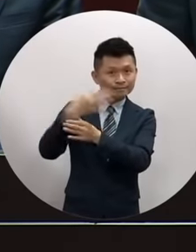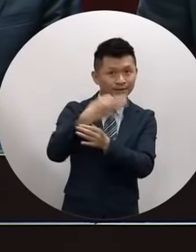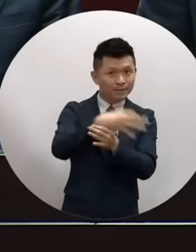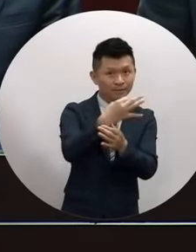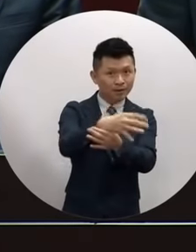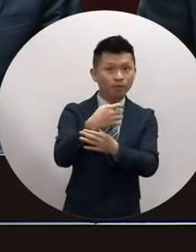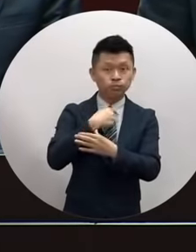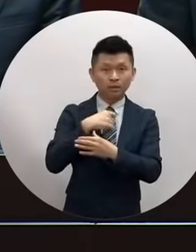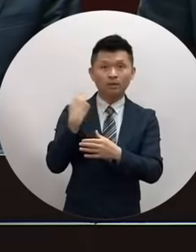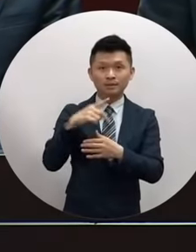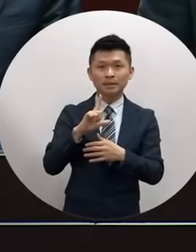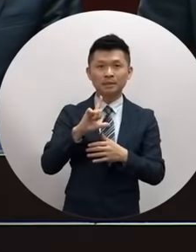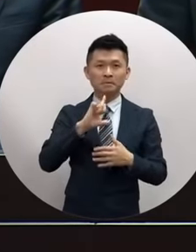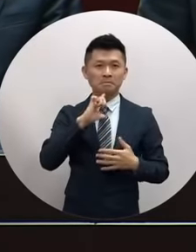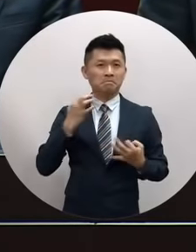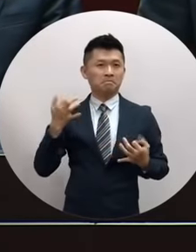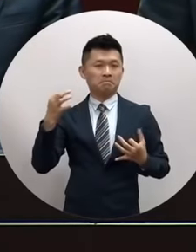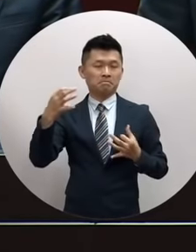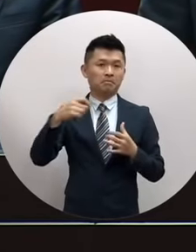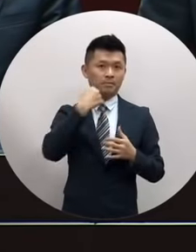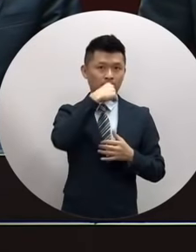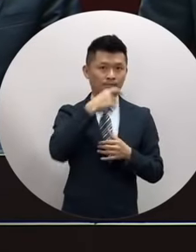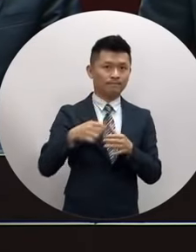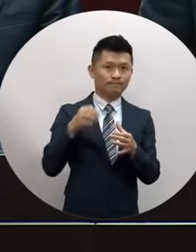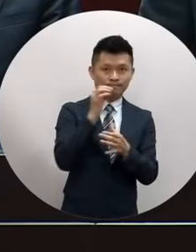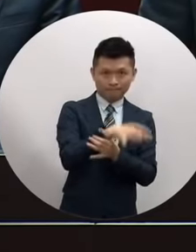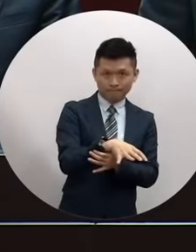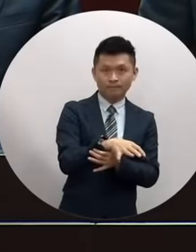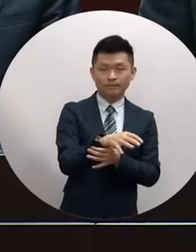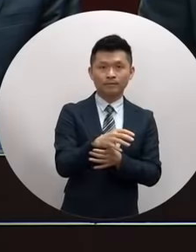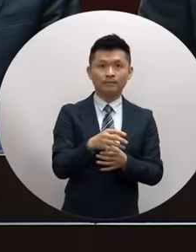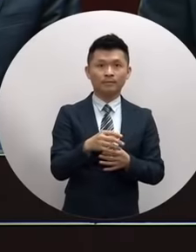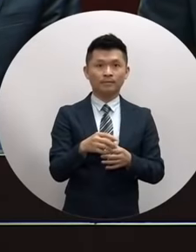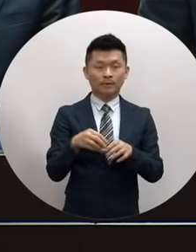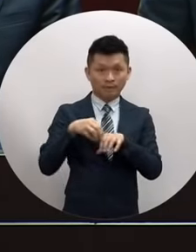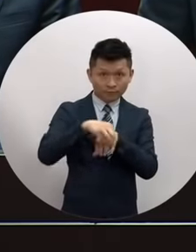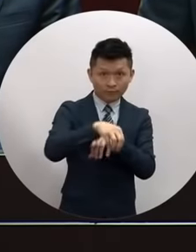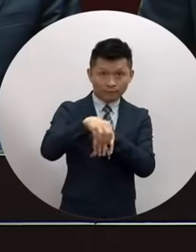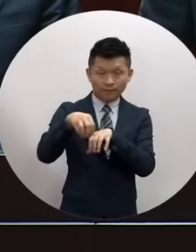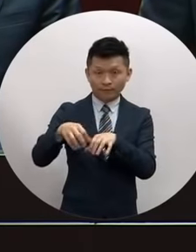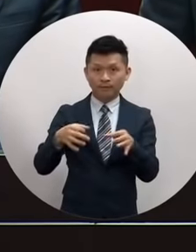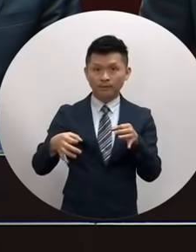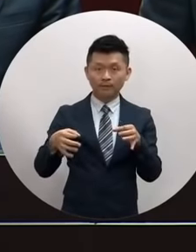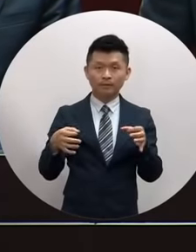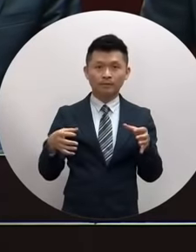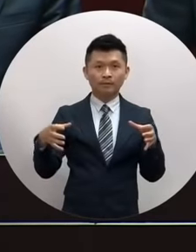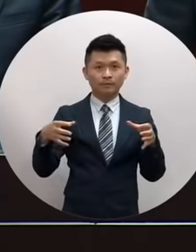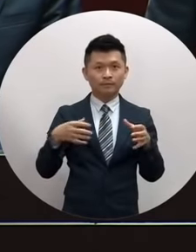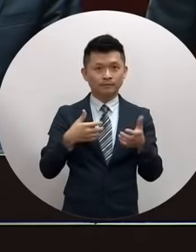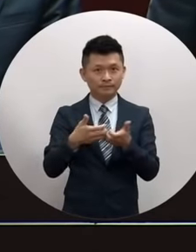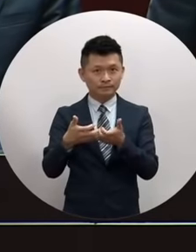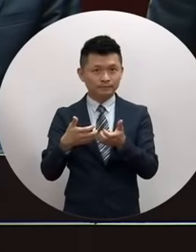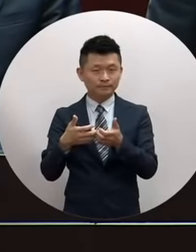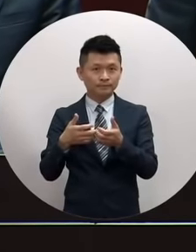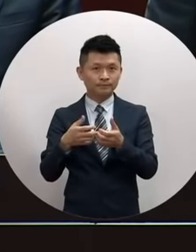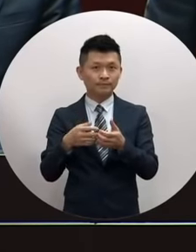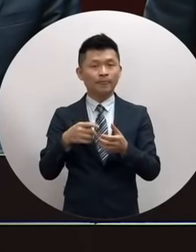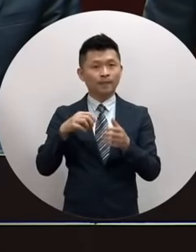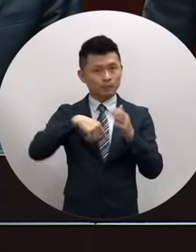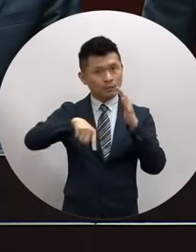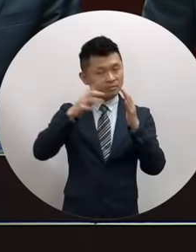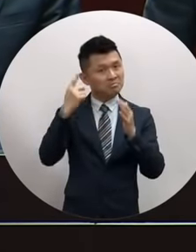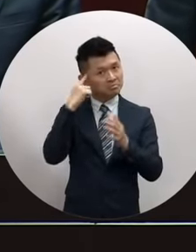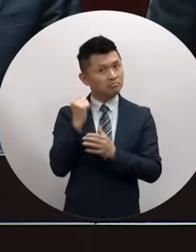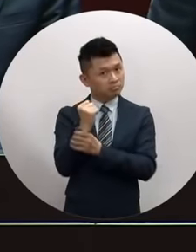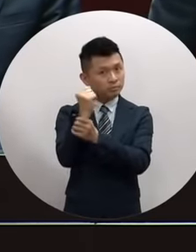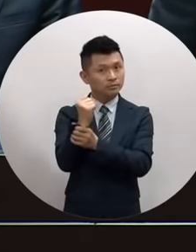的高资产客户来台湾的 OBU 国际金融业务分行发展业务。所以这个部分院长也非常的赞成，我们